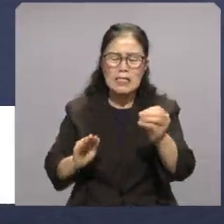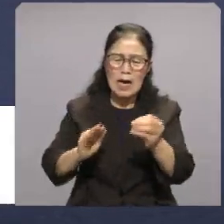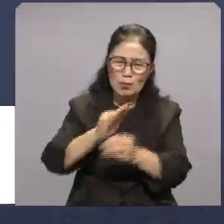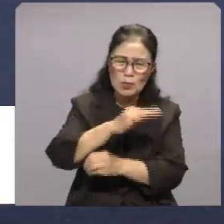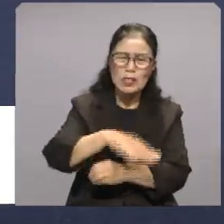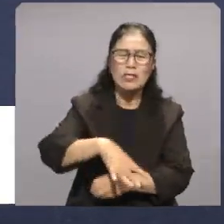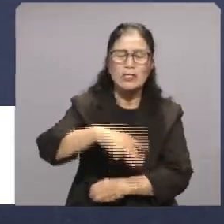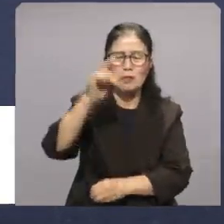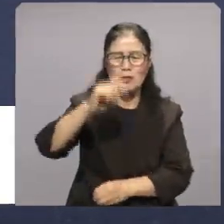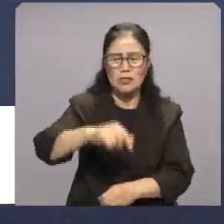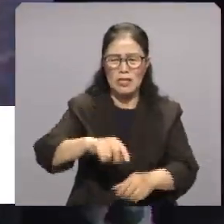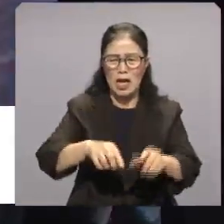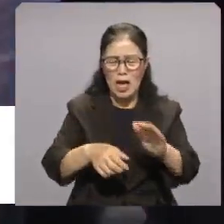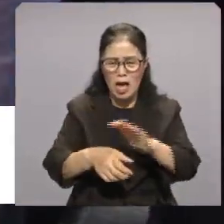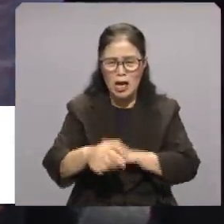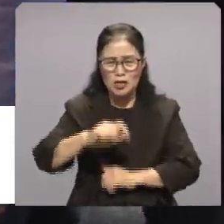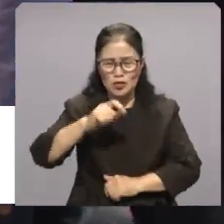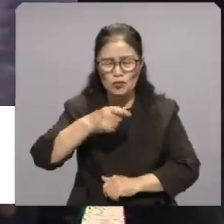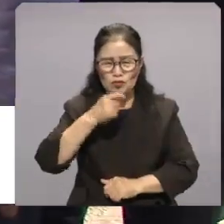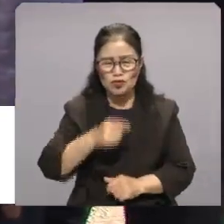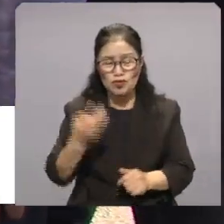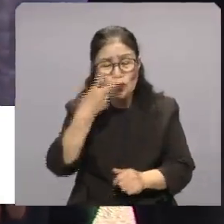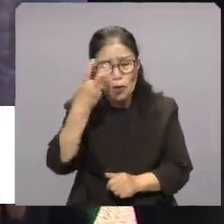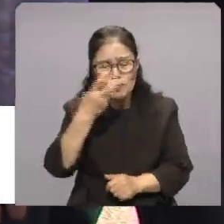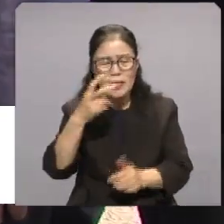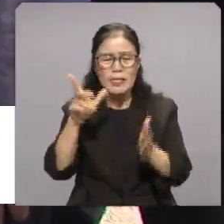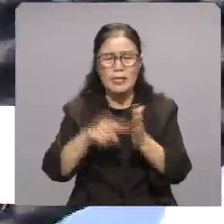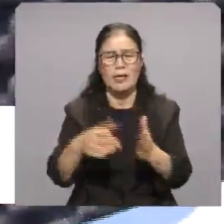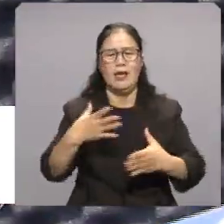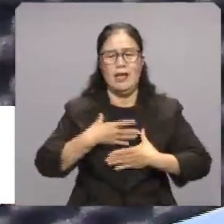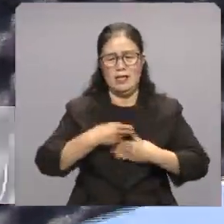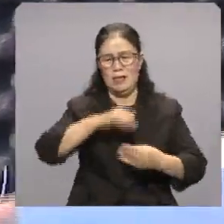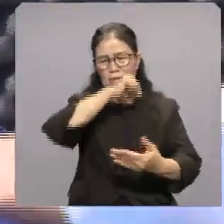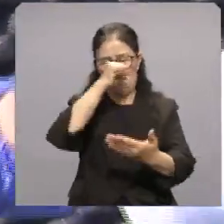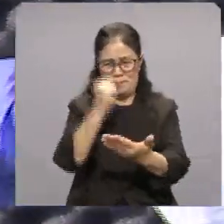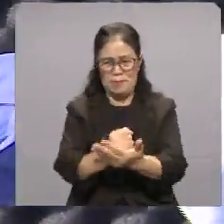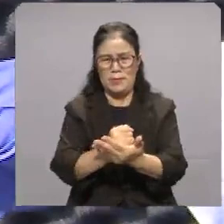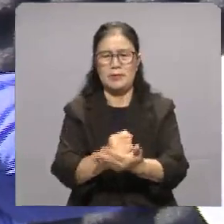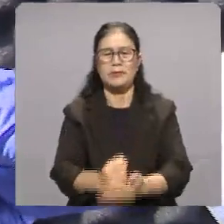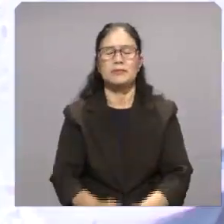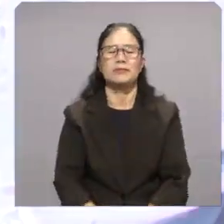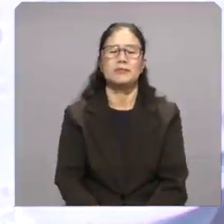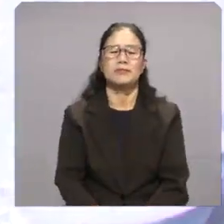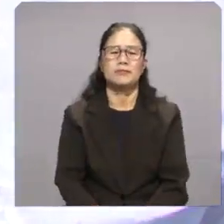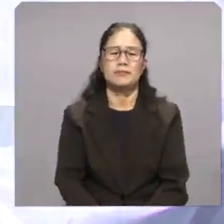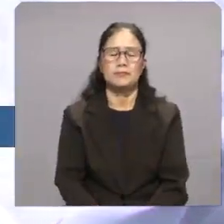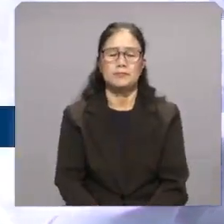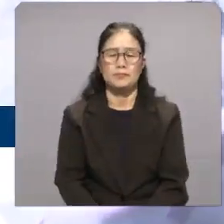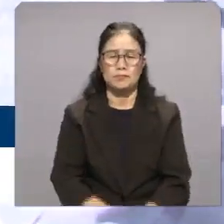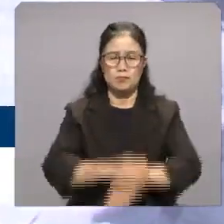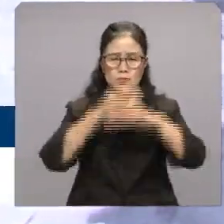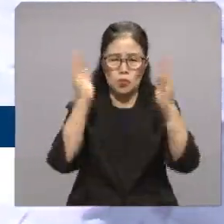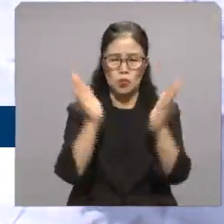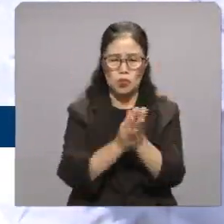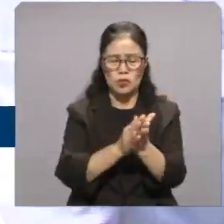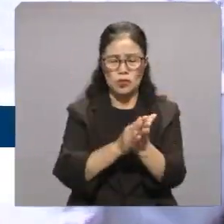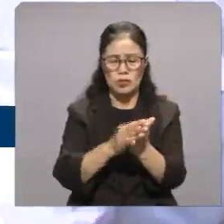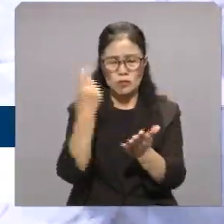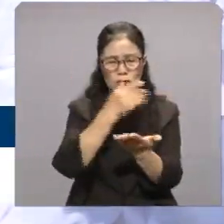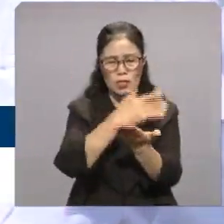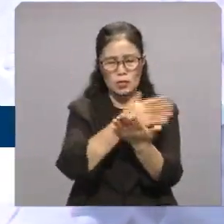첫 수돗물입니다. 수질 검사에서도 안전평가를 받았습니다. 모든